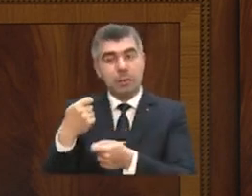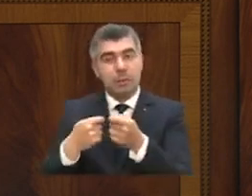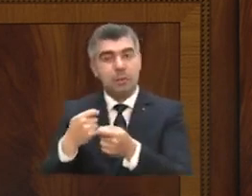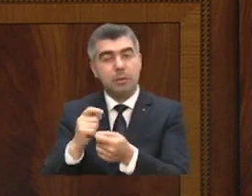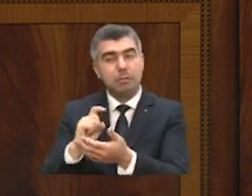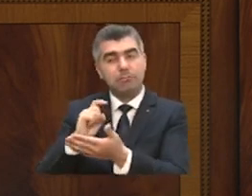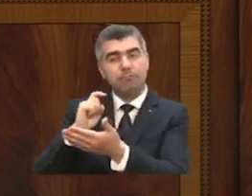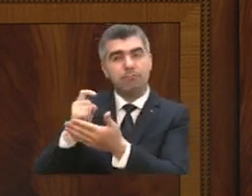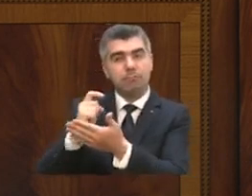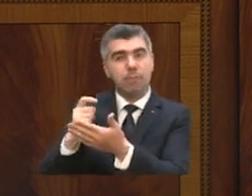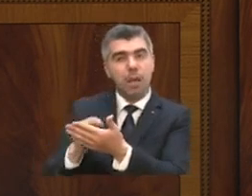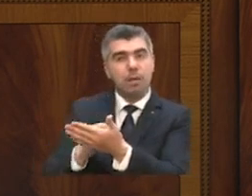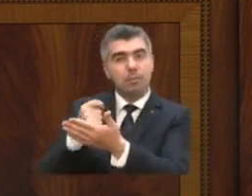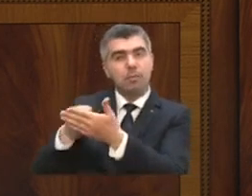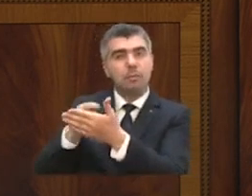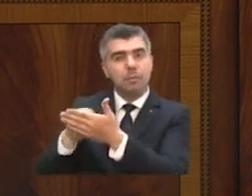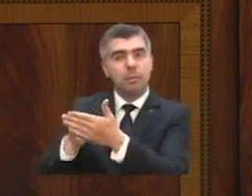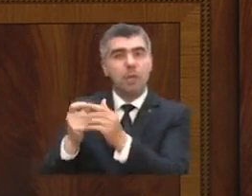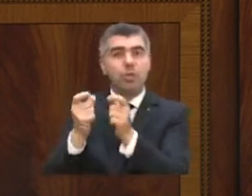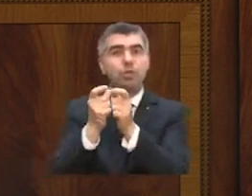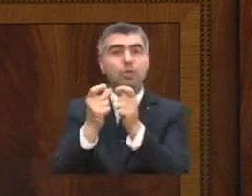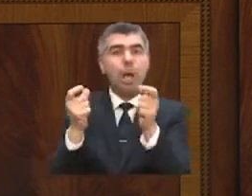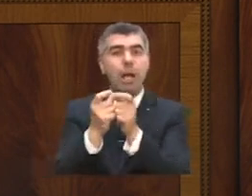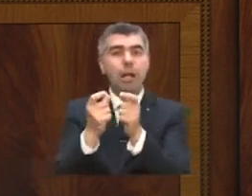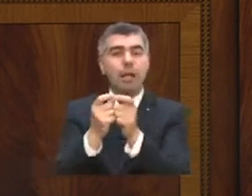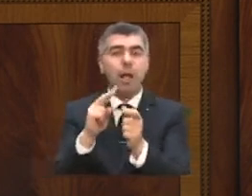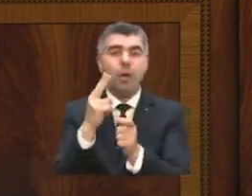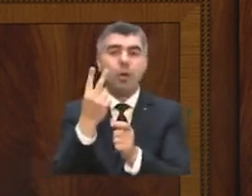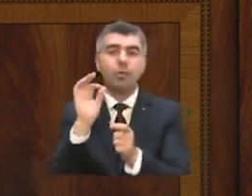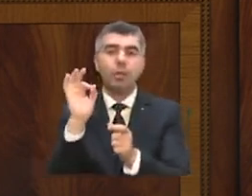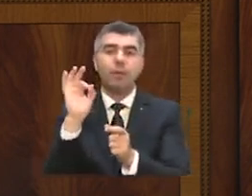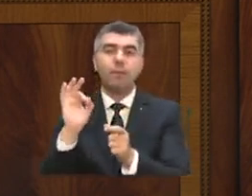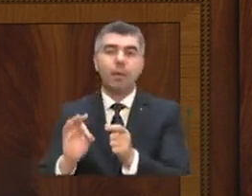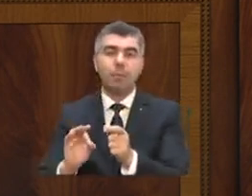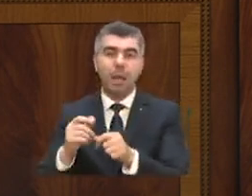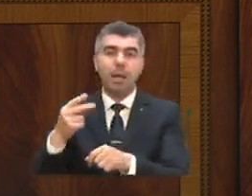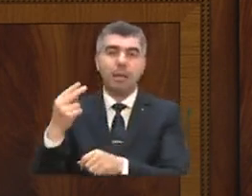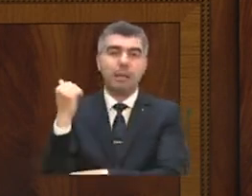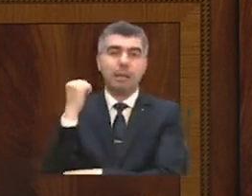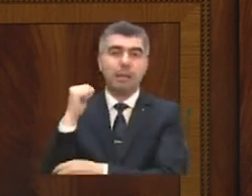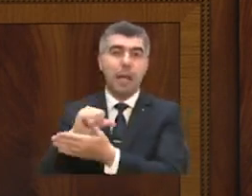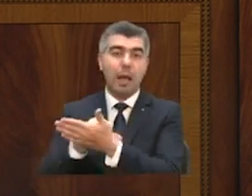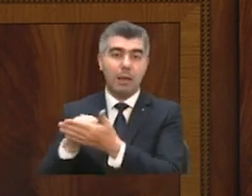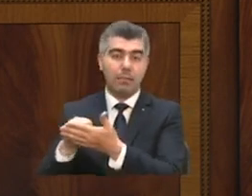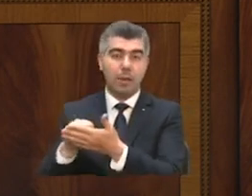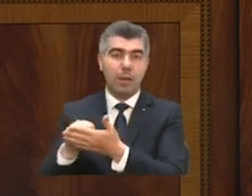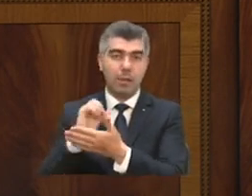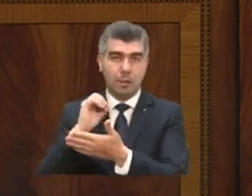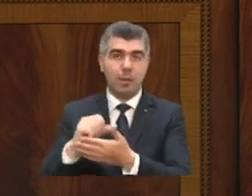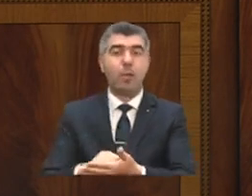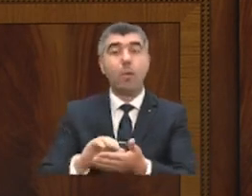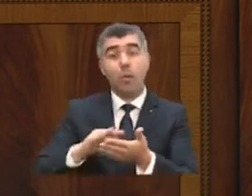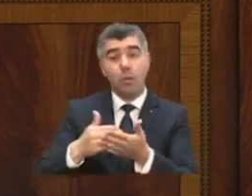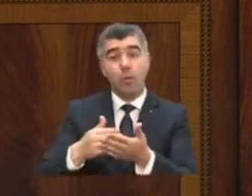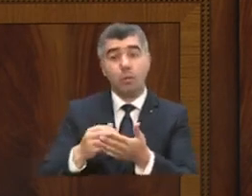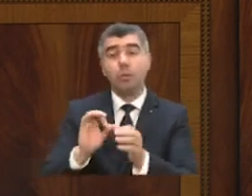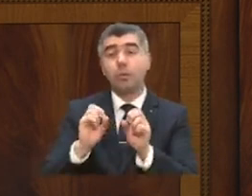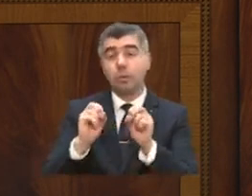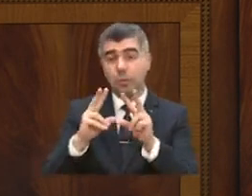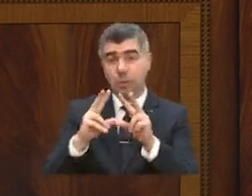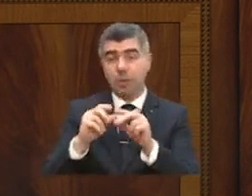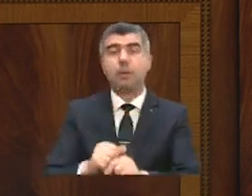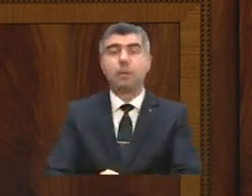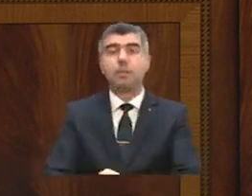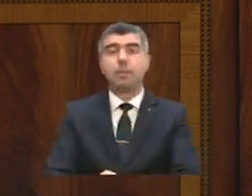مستحقات المقاولات من الضريبة على القيمة المضافة. وقد كان لهذه الإجراءات وقع إيجابي على القدرة الشرائية